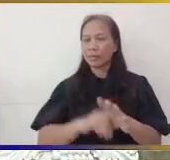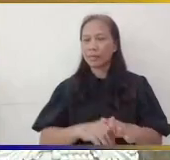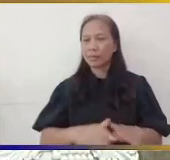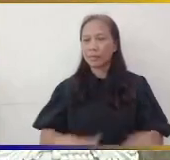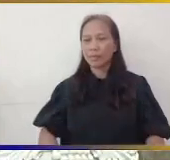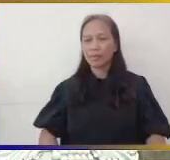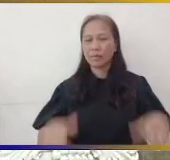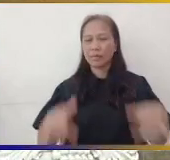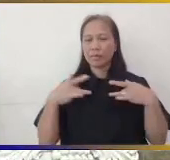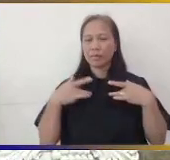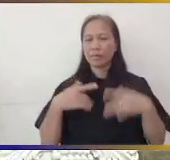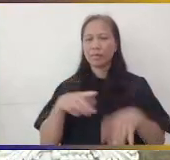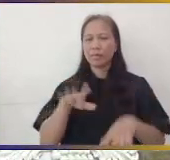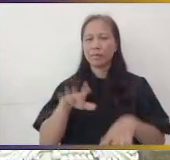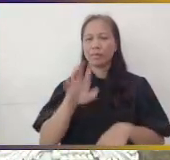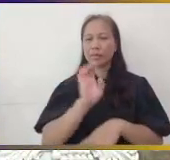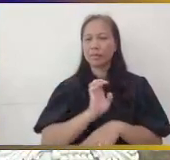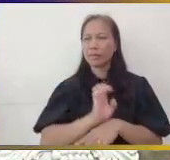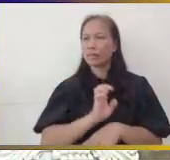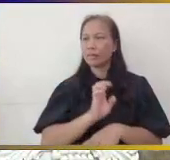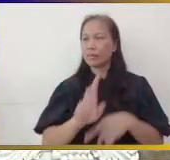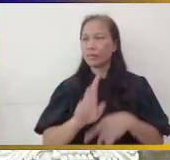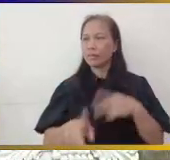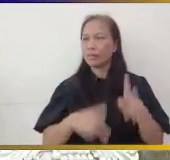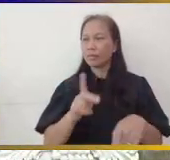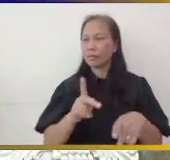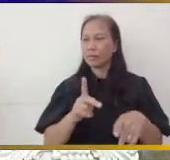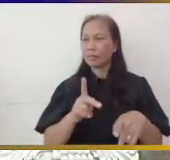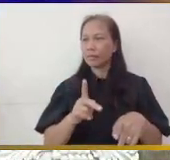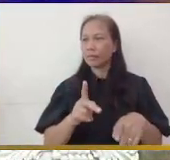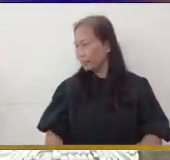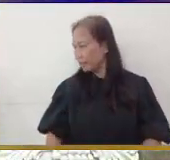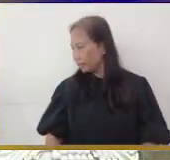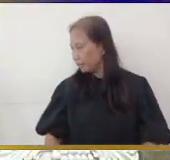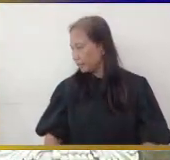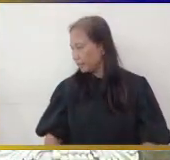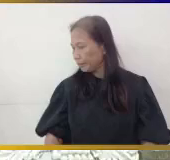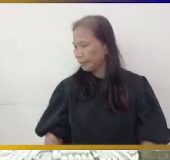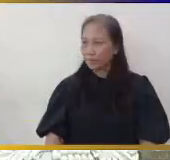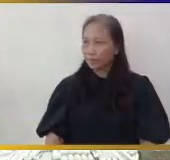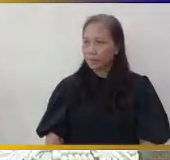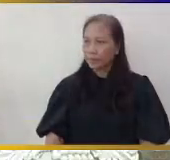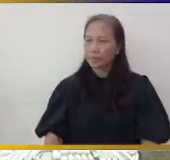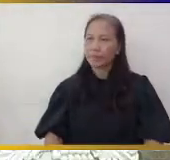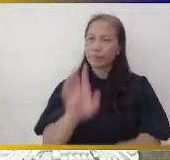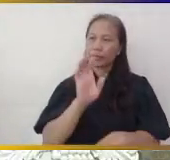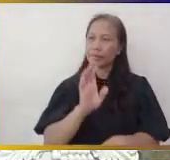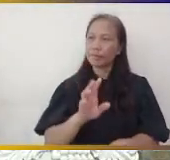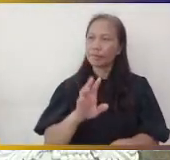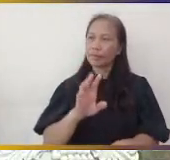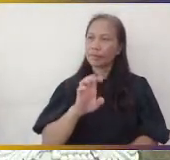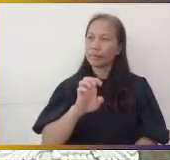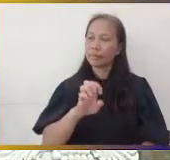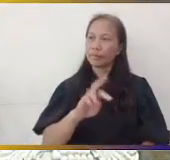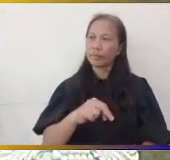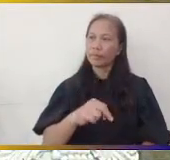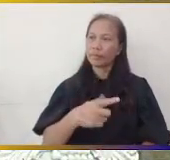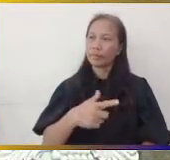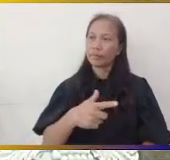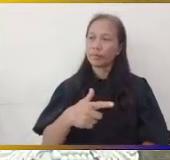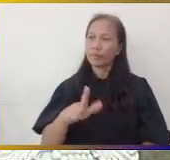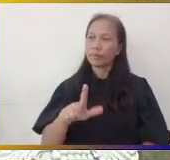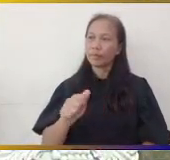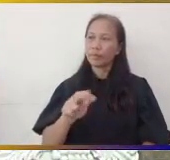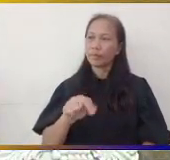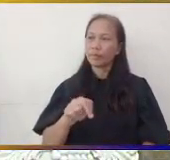people akalain niyo po kung sa isang bansa kung doun sa lugar ng England halos lahat sila doon ang setting of rules ng kanilang